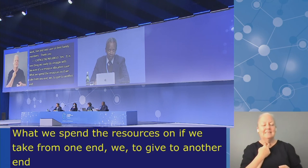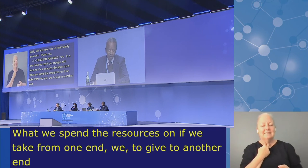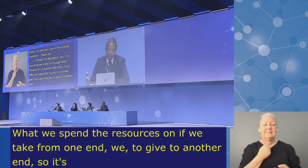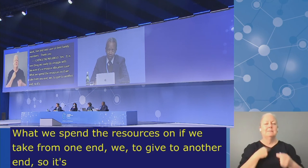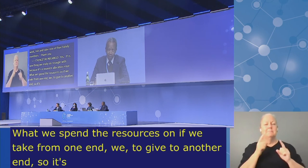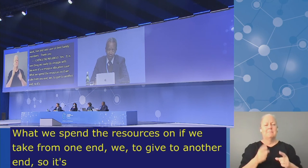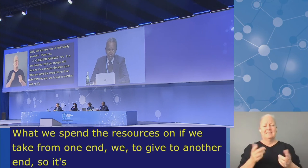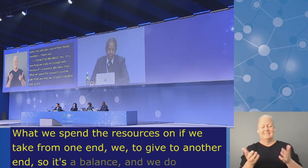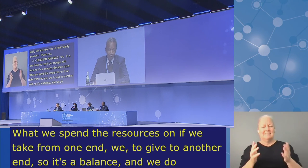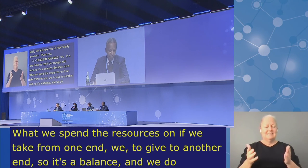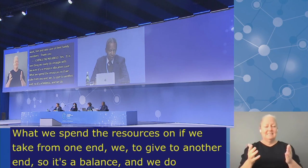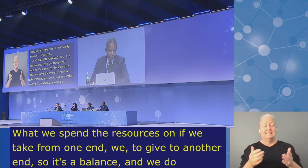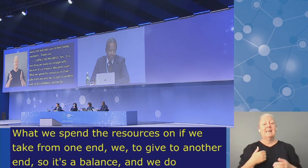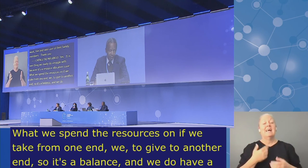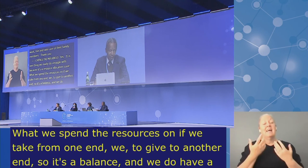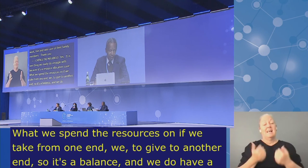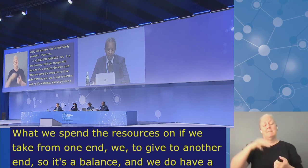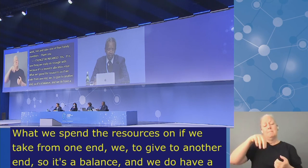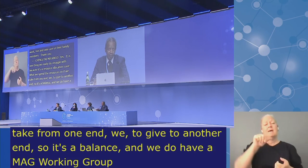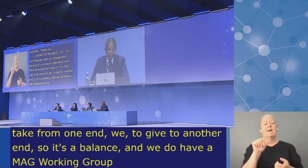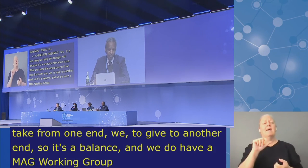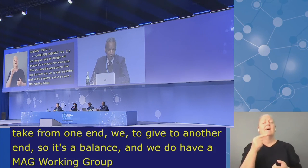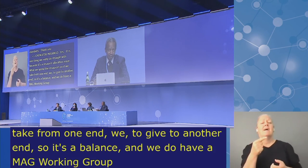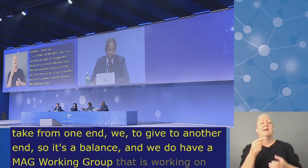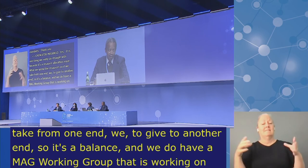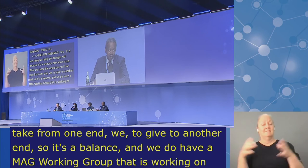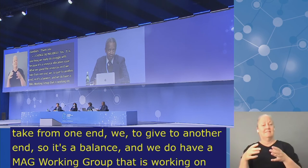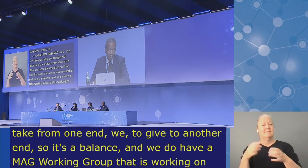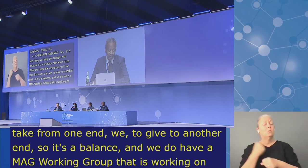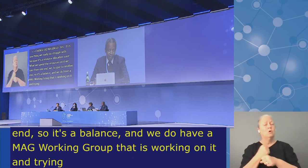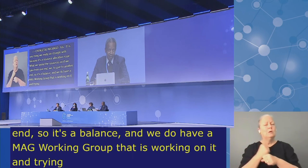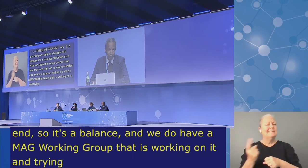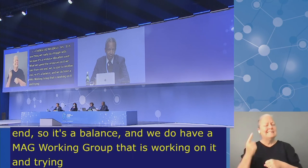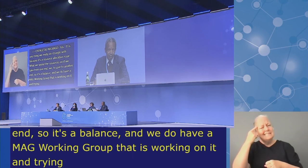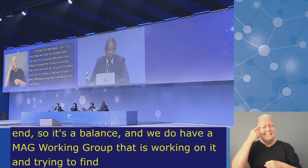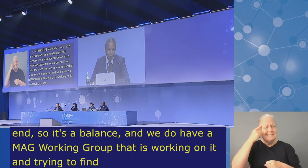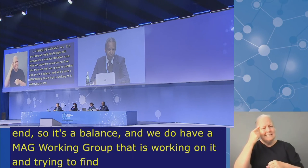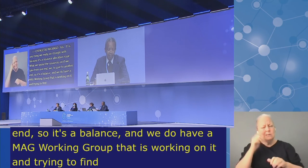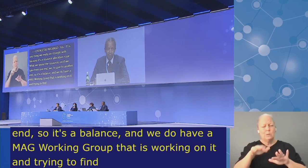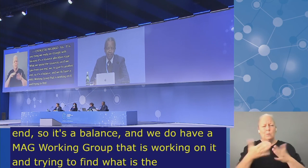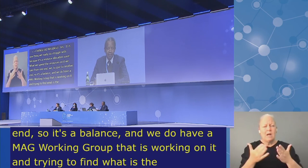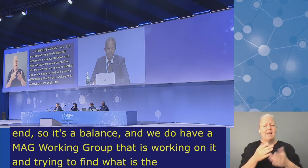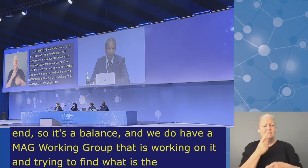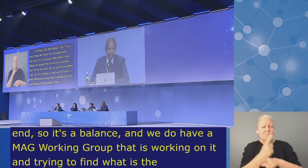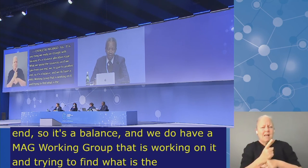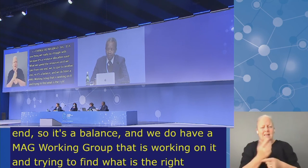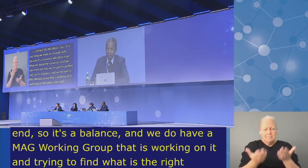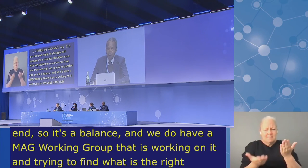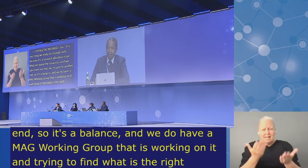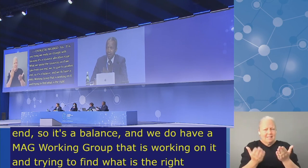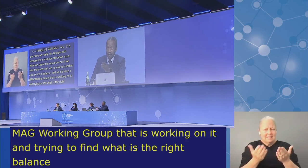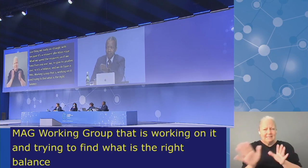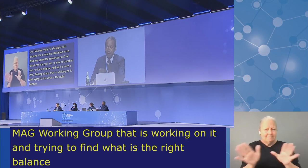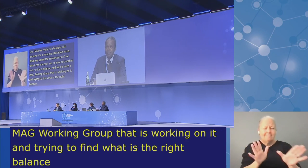мы используем, чтобы обеспечить услугу одного рода, возможно, их нам не достанет, чтобы